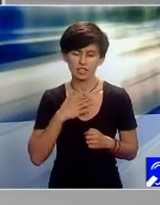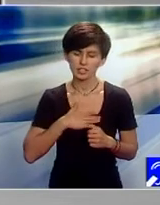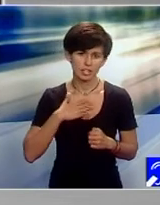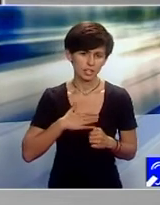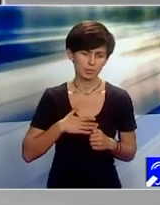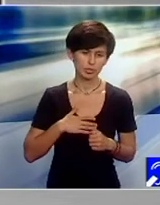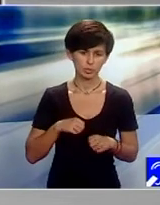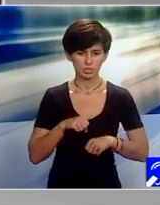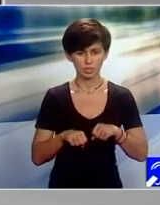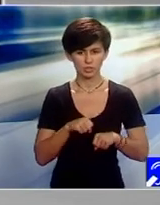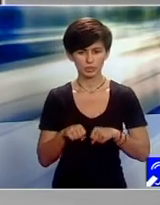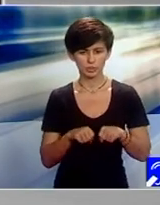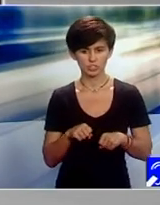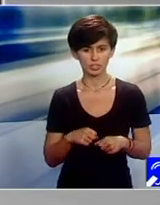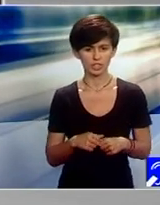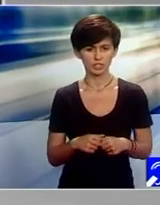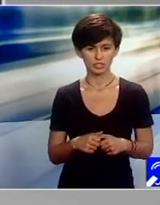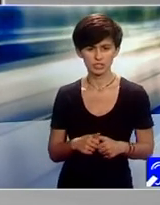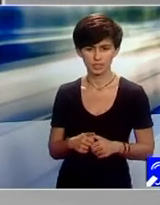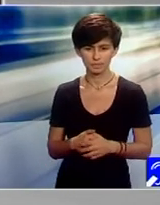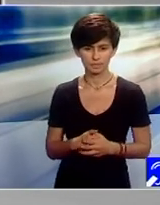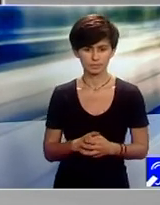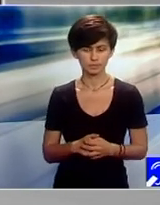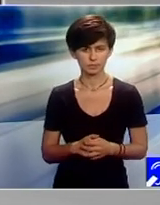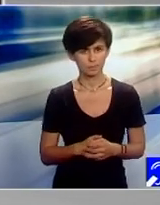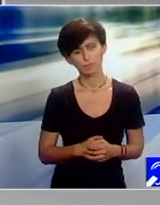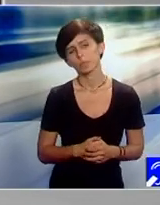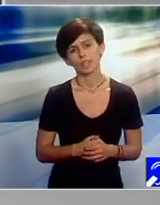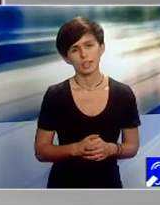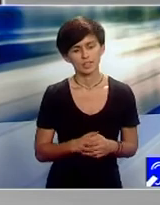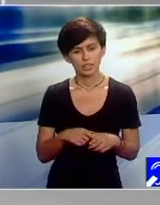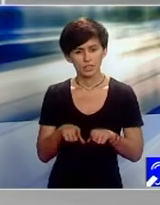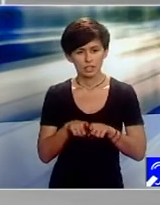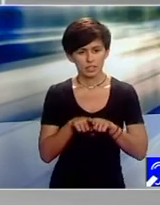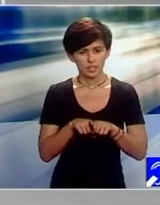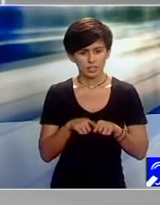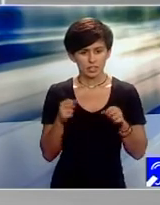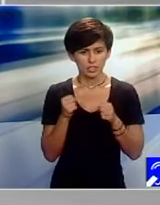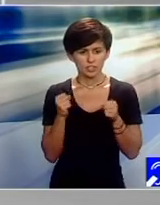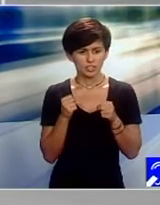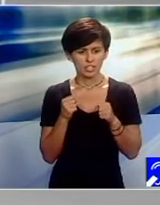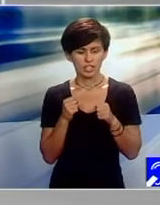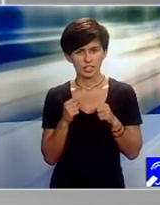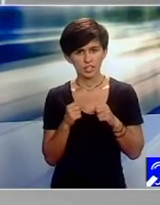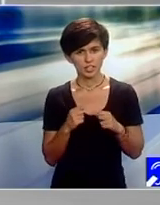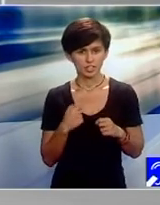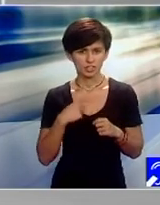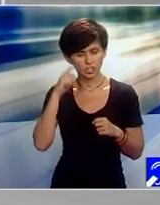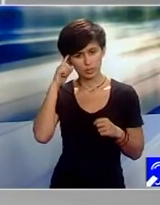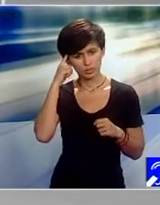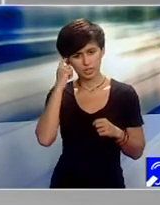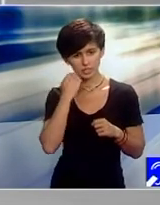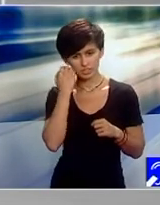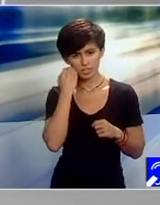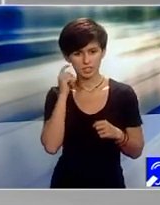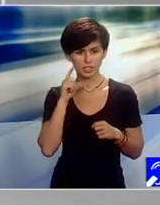bicicleta, nu te incomodează absolut nimic. Și iarna, asta e paradoxul, ce lumea, dar iarna dai frig și mă gândesc, când mergi la schi, nu e mult mai frig și